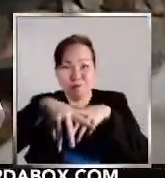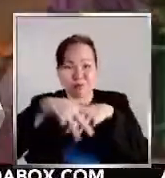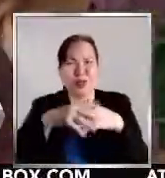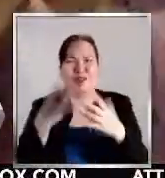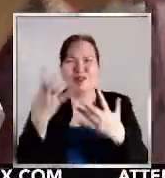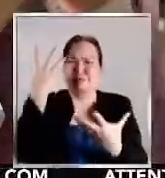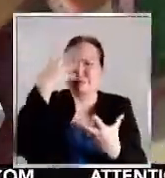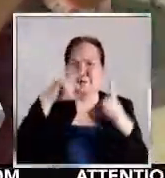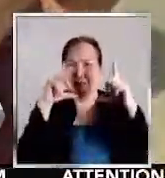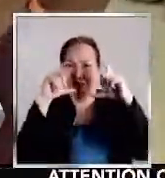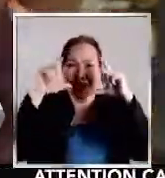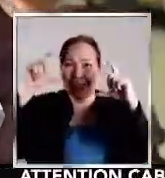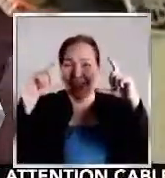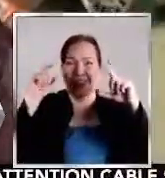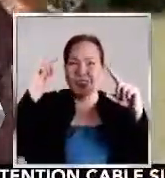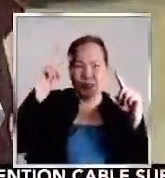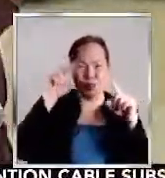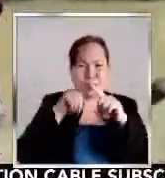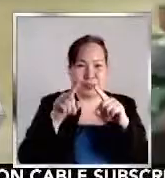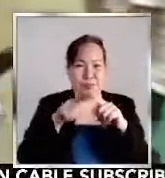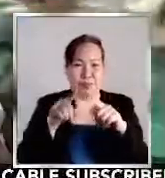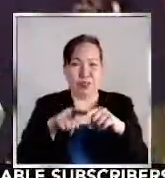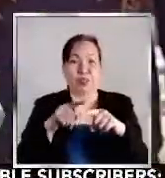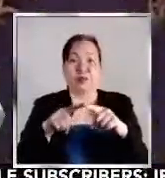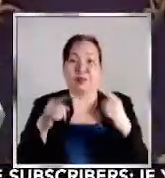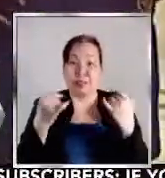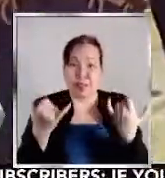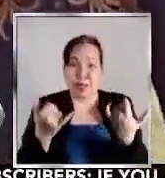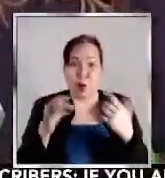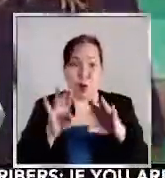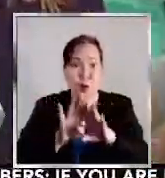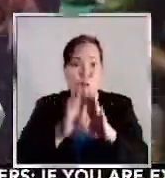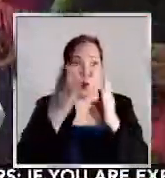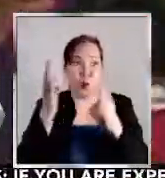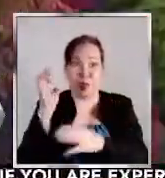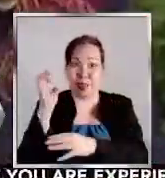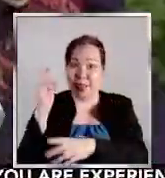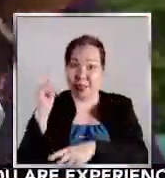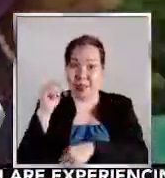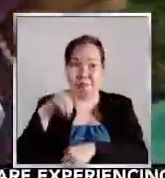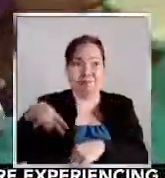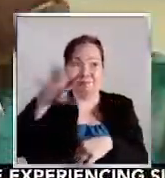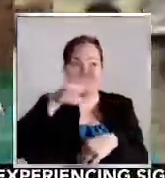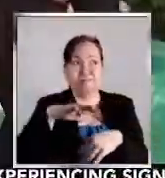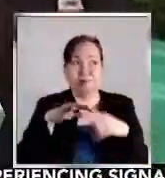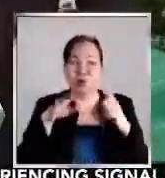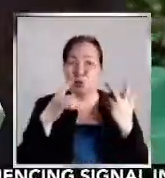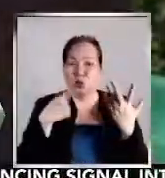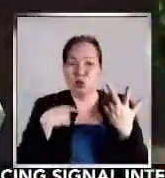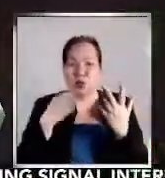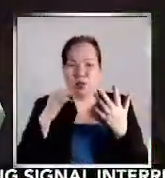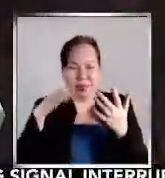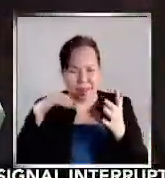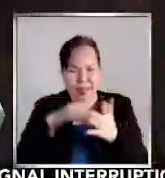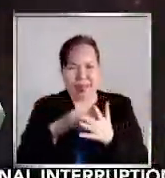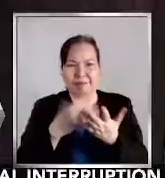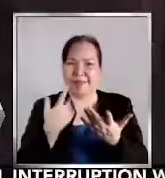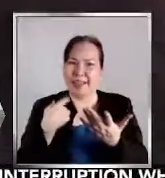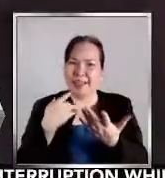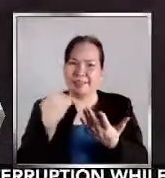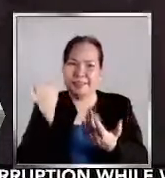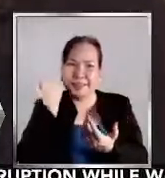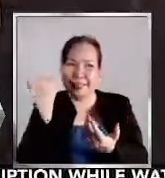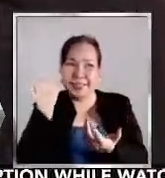at videos. Ngayong balik na ito, nagdesisyon ang pamunuan ng theme park na lagyan ito ng twist. Nakipagtulungan sila sa